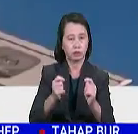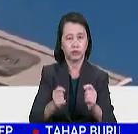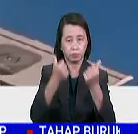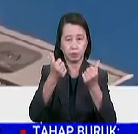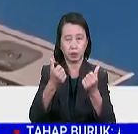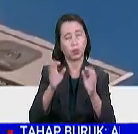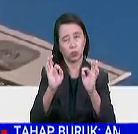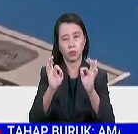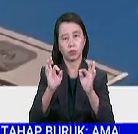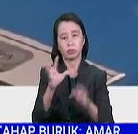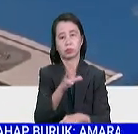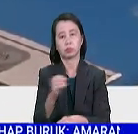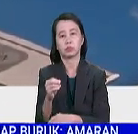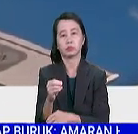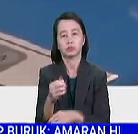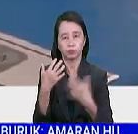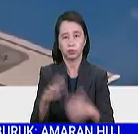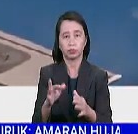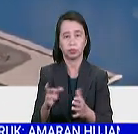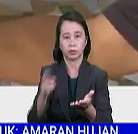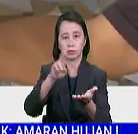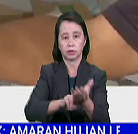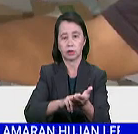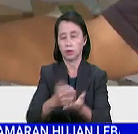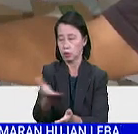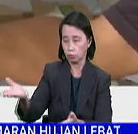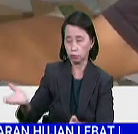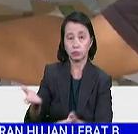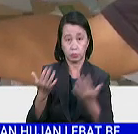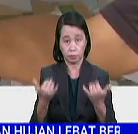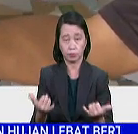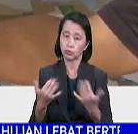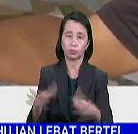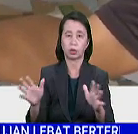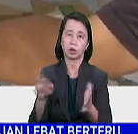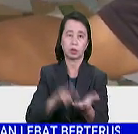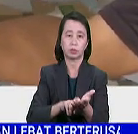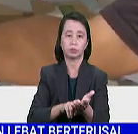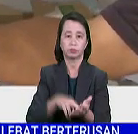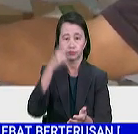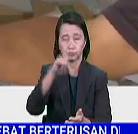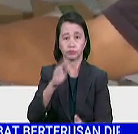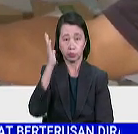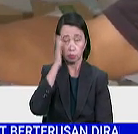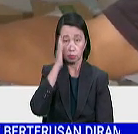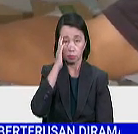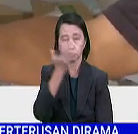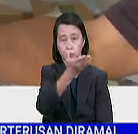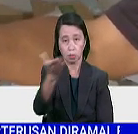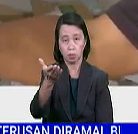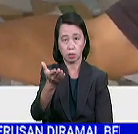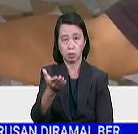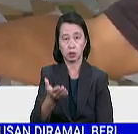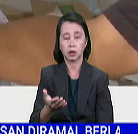cepat juga dan telah pun didaftarkan semua kode ketika ini dan untuk pengetahuan semua juga